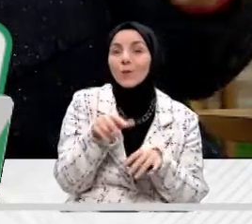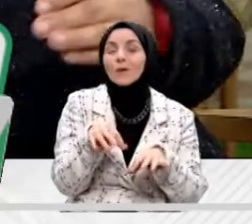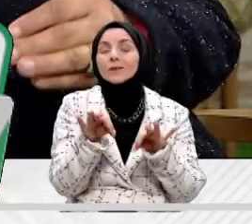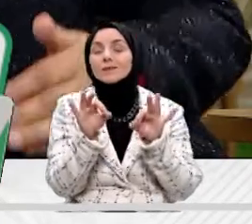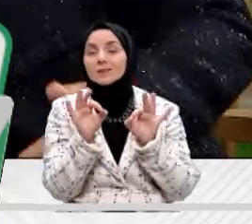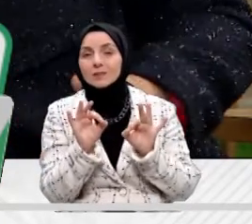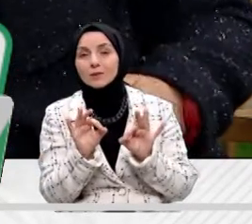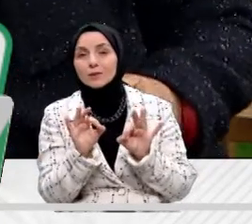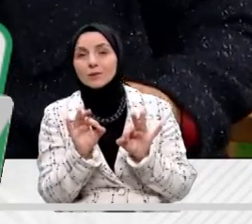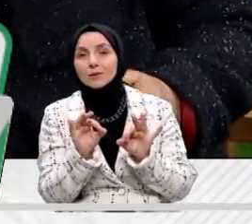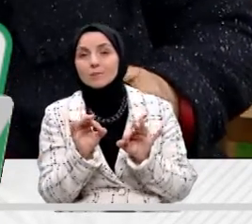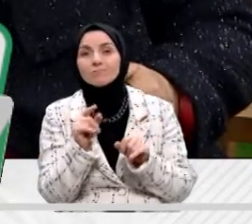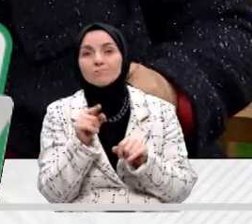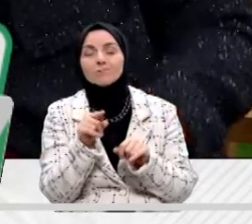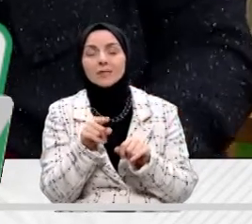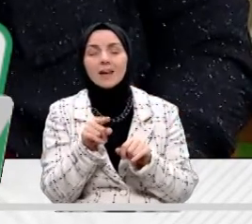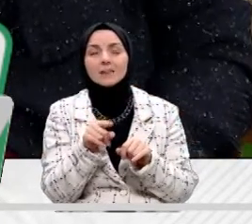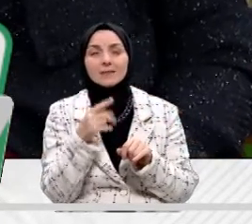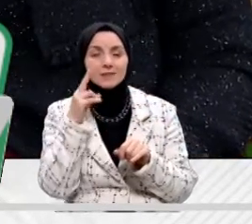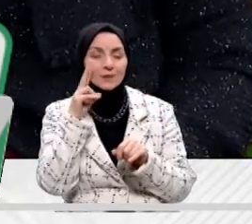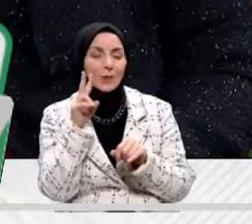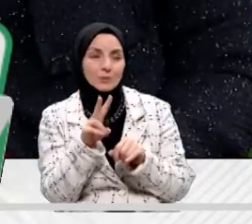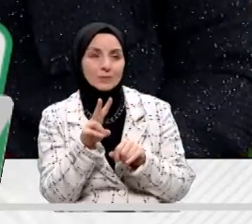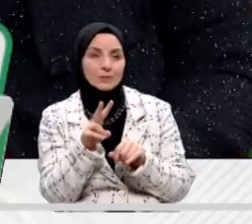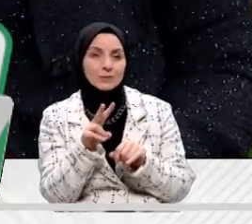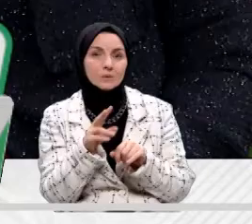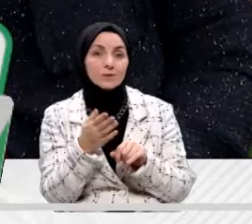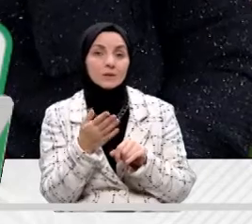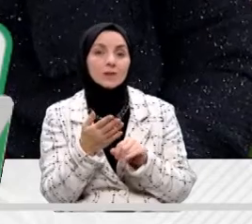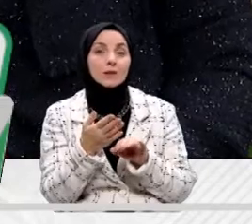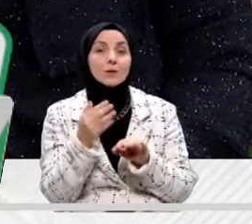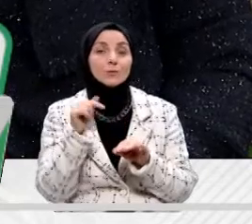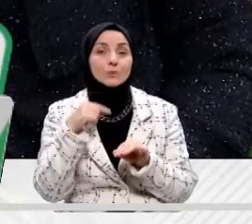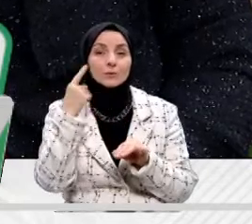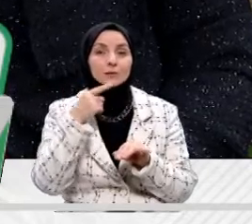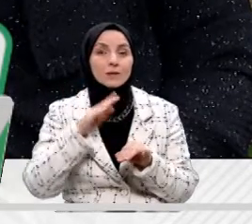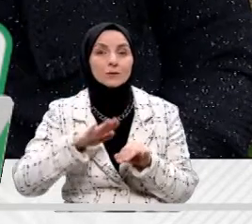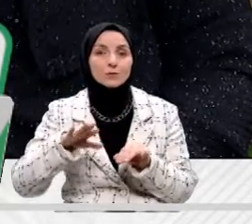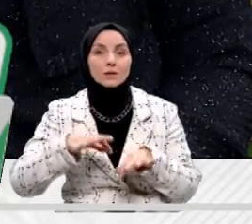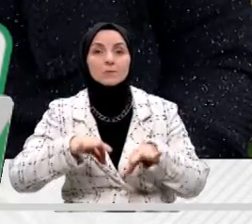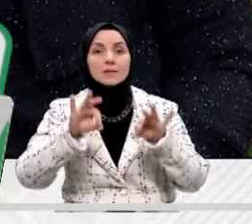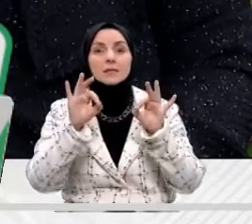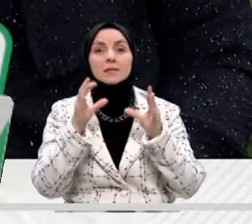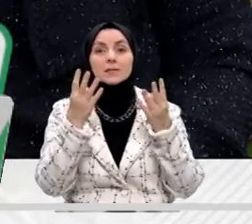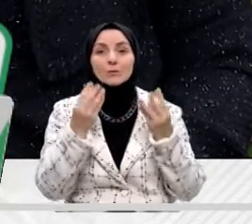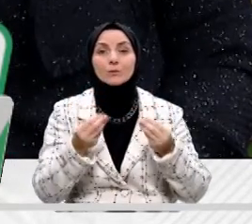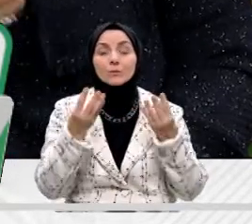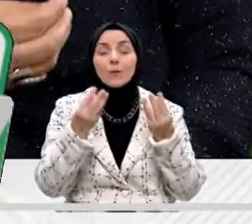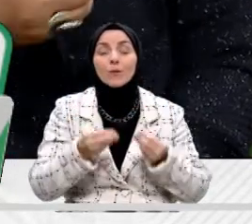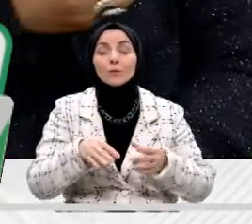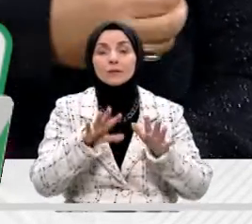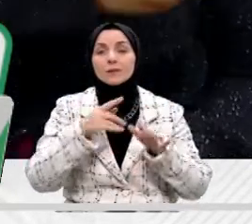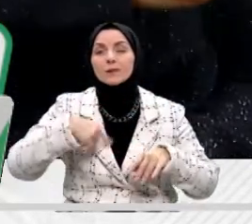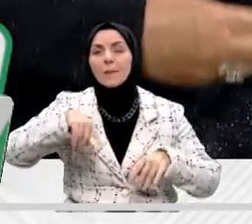Hazırlandı sen elmayı kopardın O yüzden de çocuklarımızın hazır olup olmadığını Biz kendi